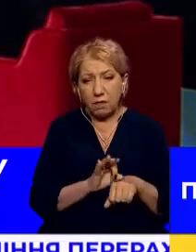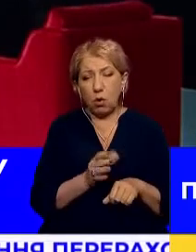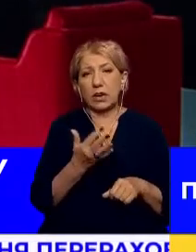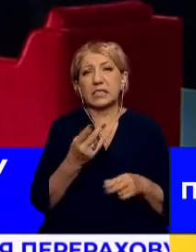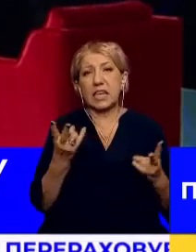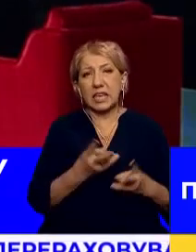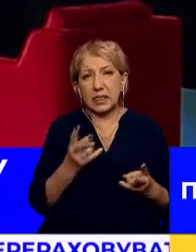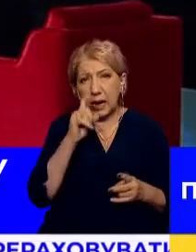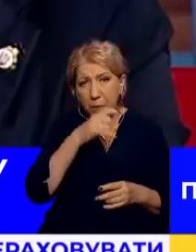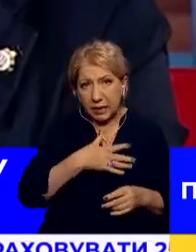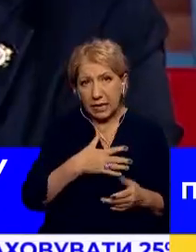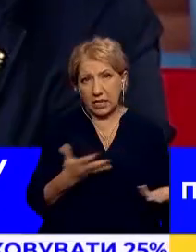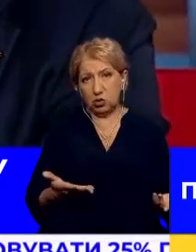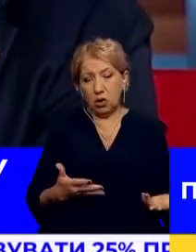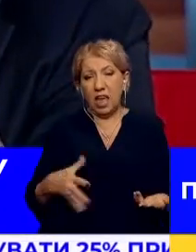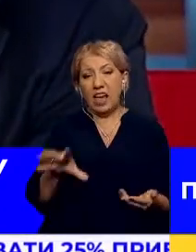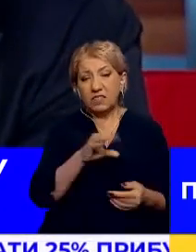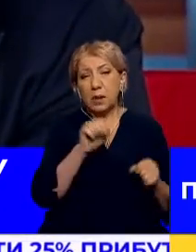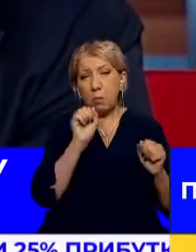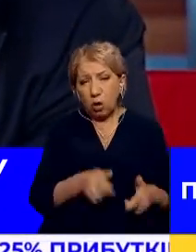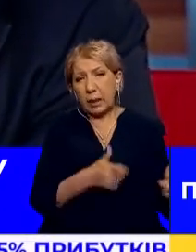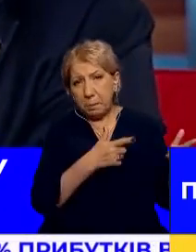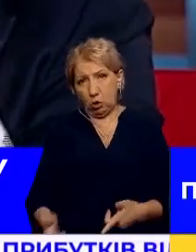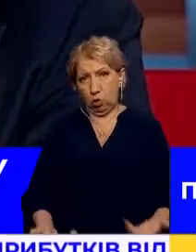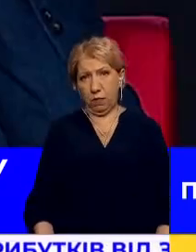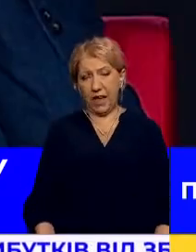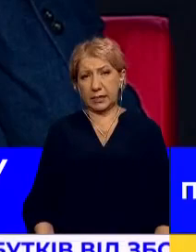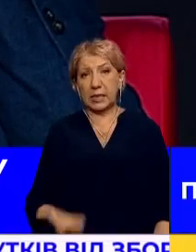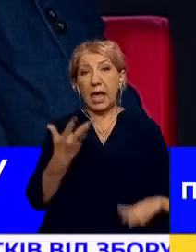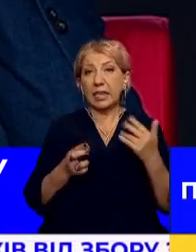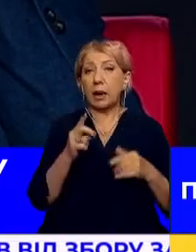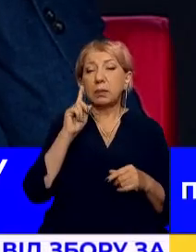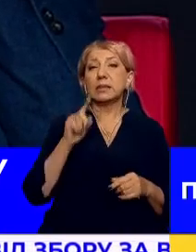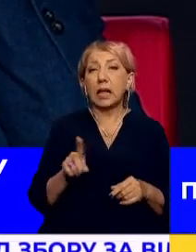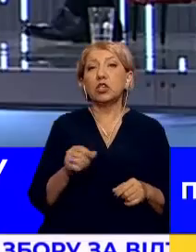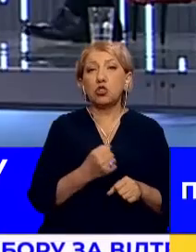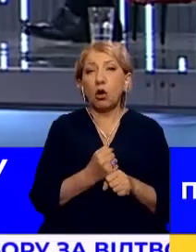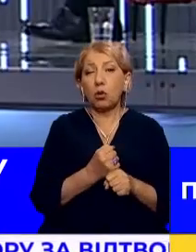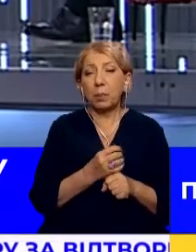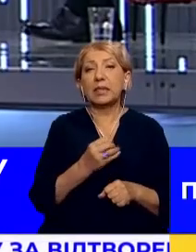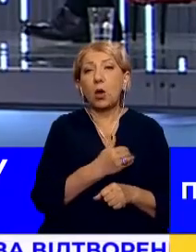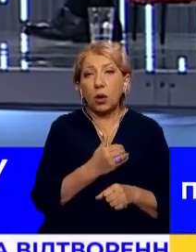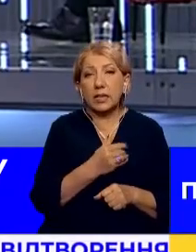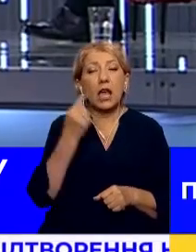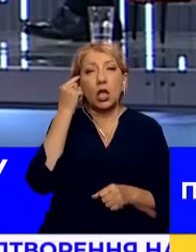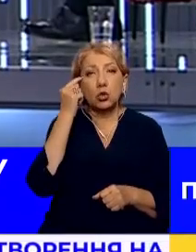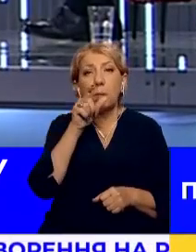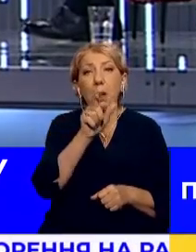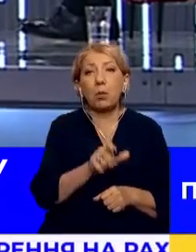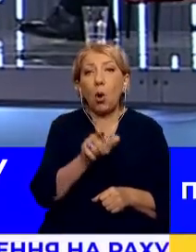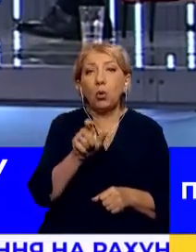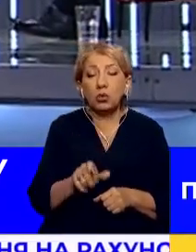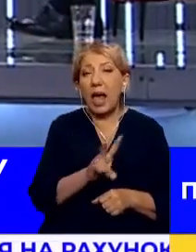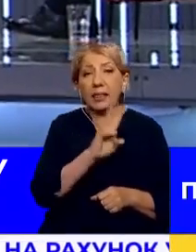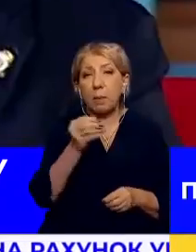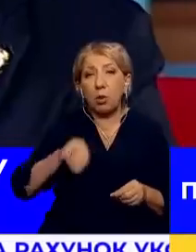бути потреба яка. Всі могли підготуватися, якби знали, що робити, хотіли робити і думали про людей, а не